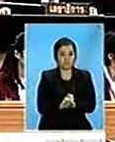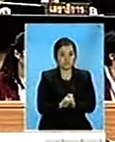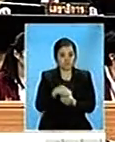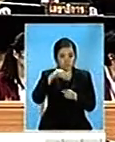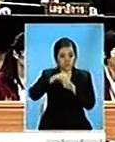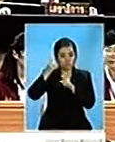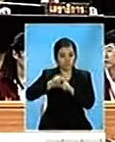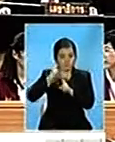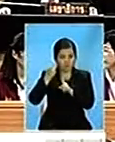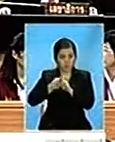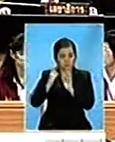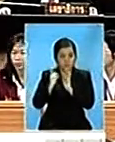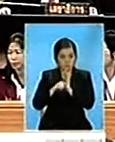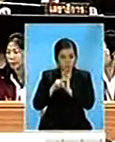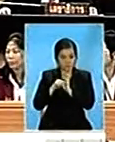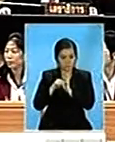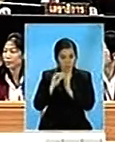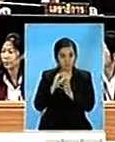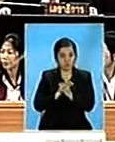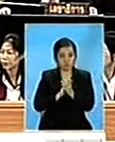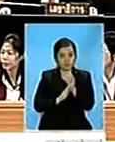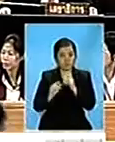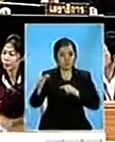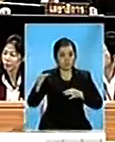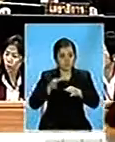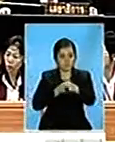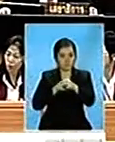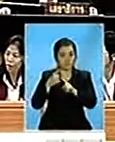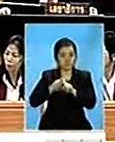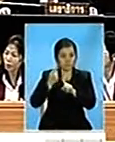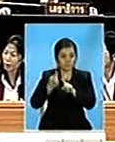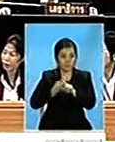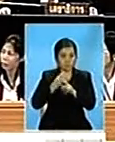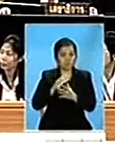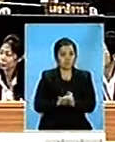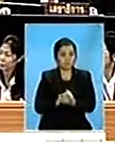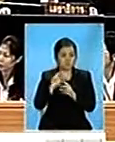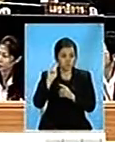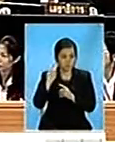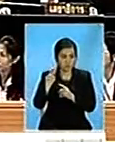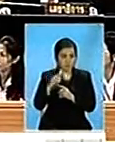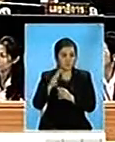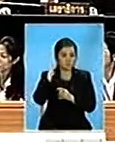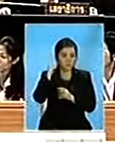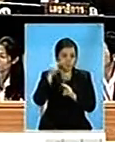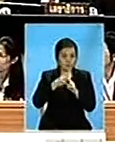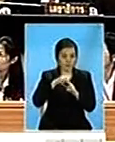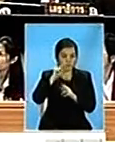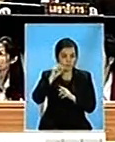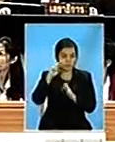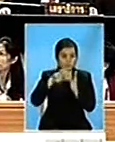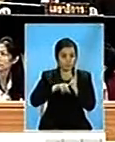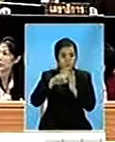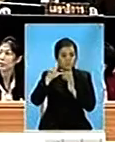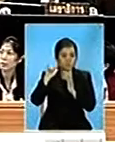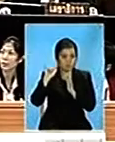การแทนเลขาธิการสภาที่ปรึกษาเศรษฐกิจและสังคมแห่งชาติ 2. นายสรัญสินธุท